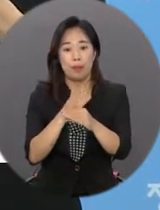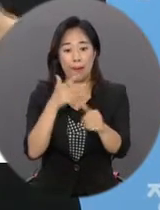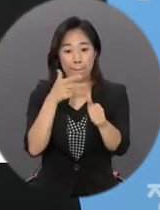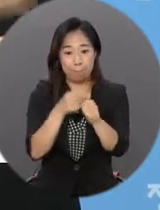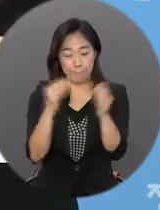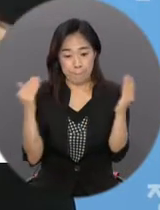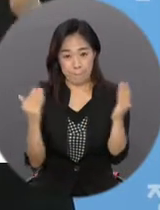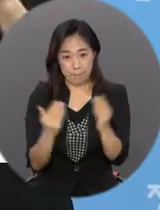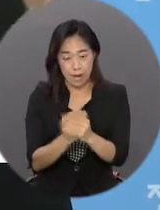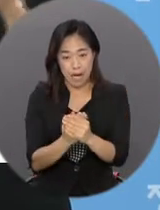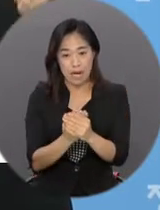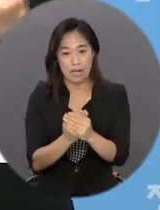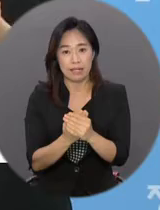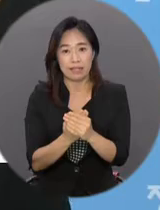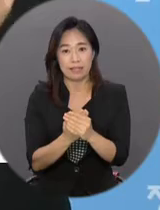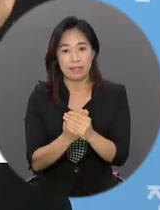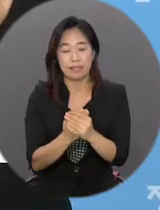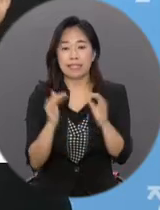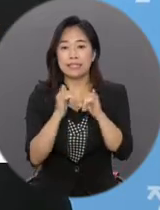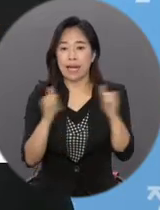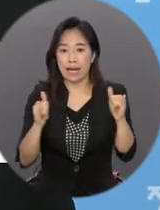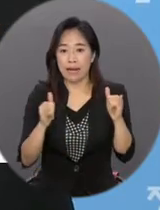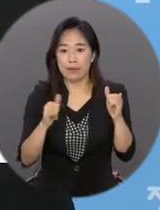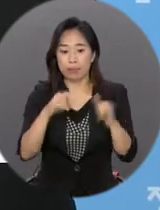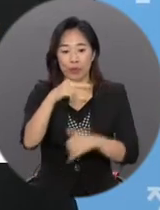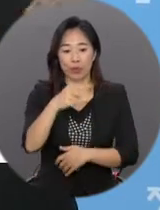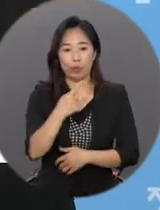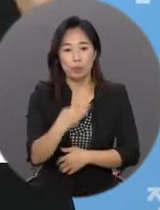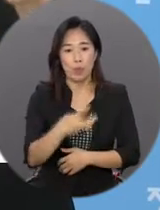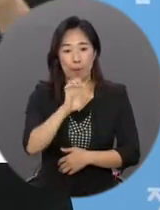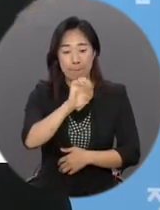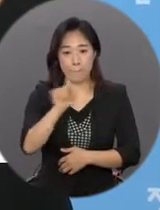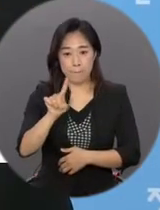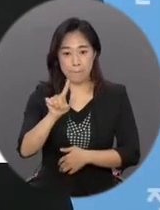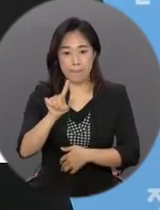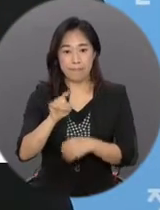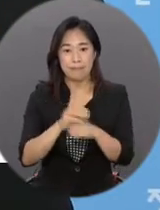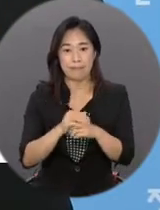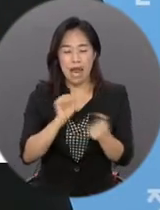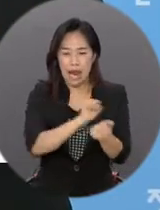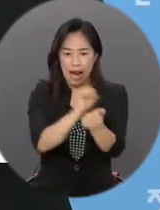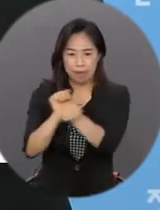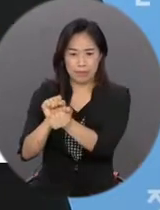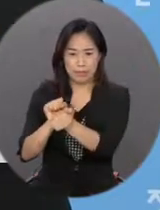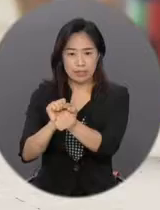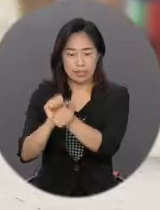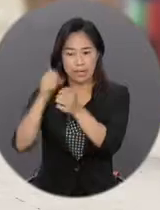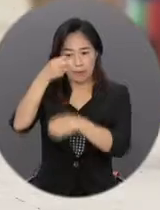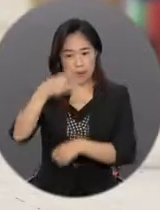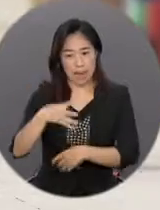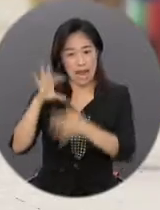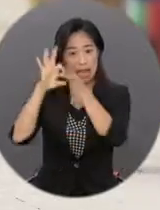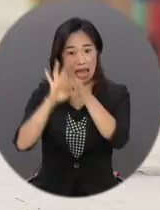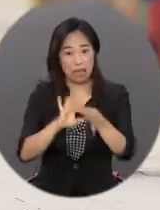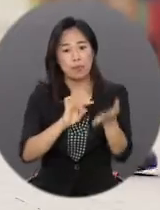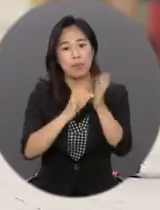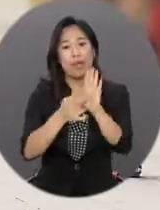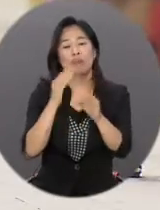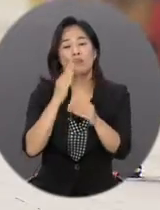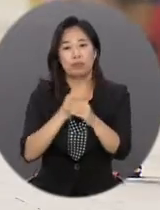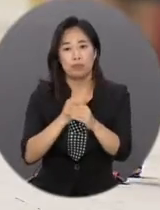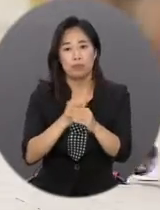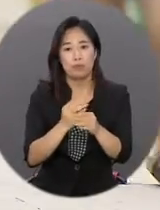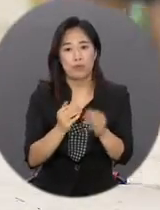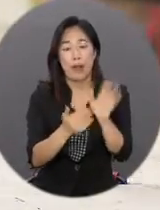접종 완료자의 감염, 즉 돌파 감염도 빈번하게 나타나는 위기 상황입니다.